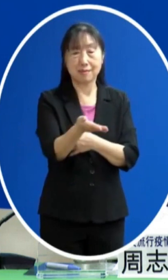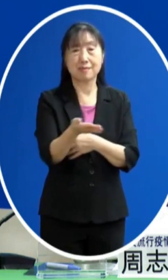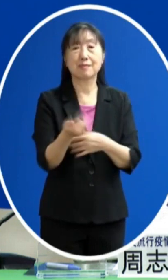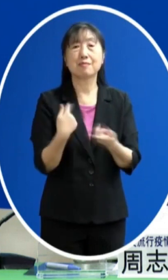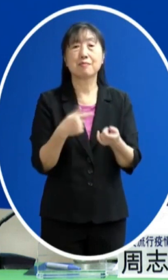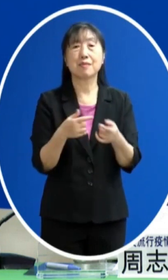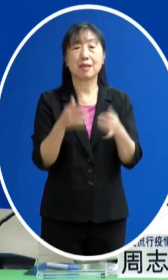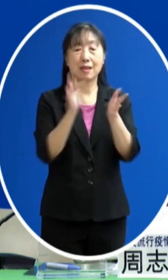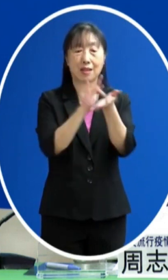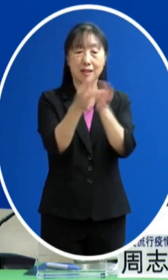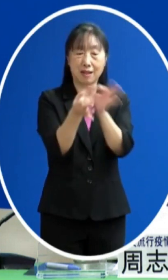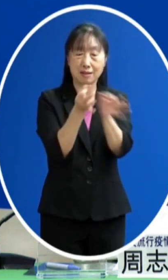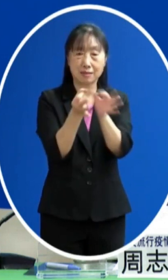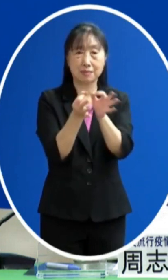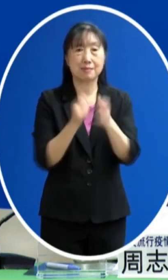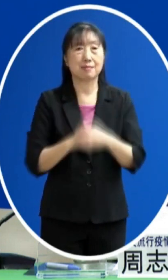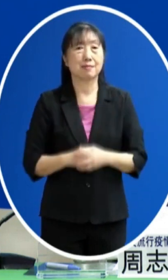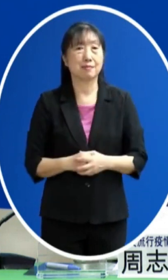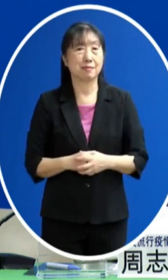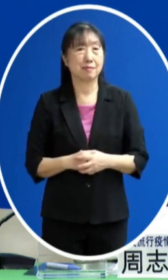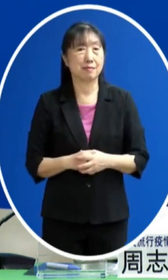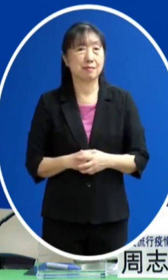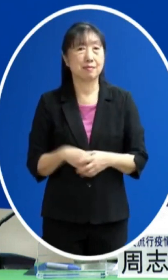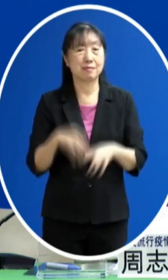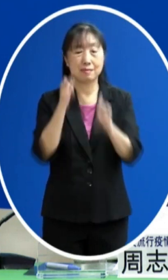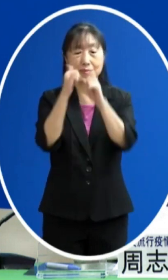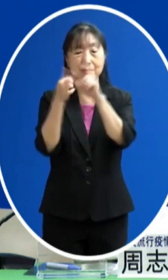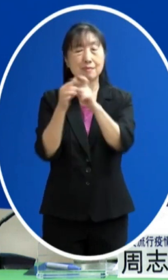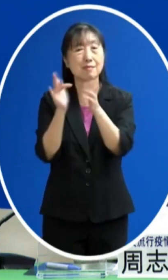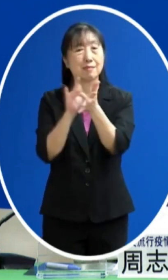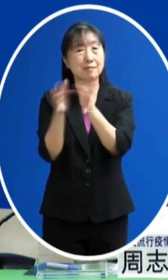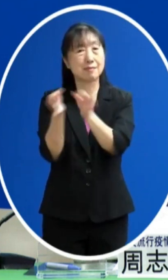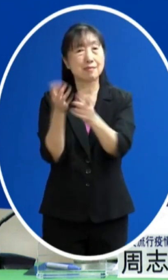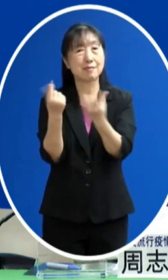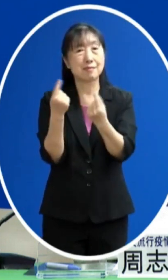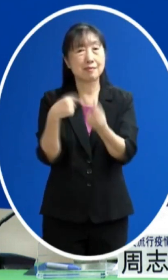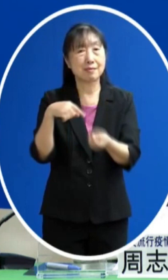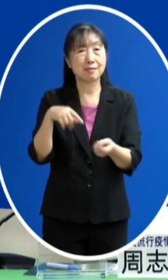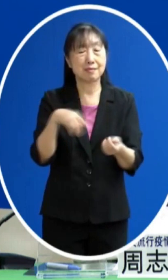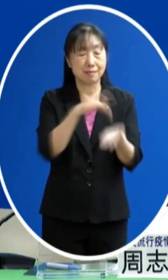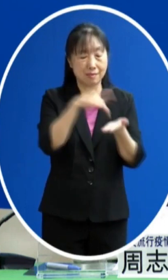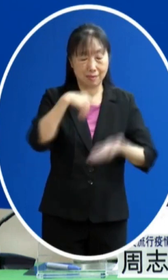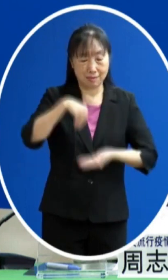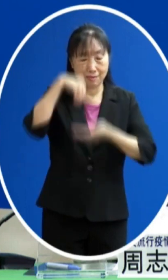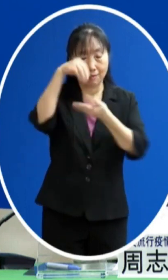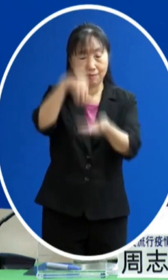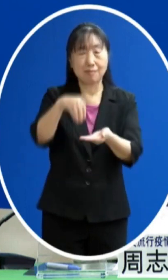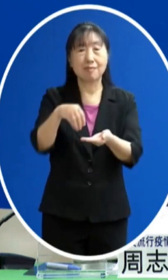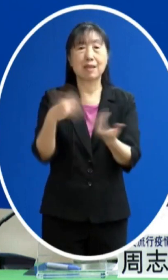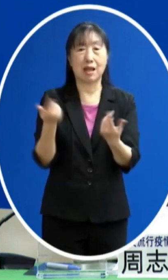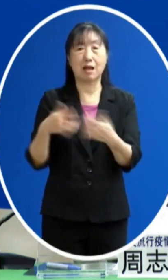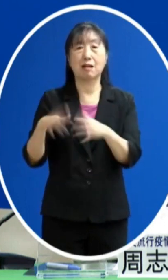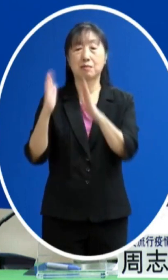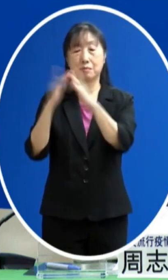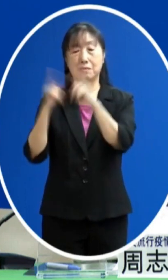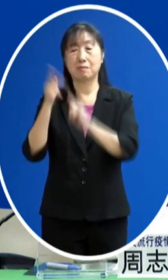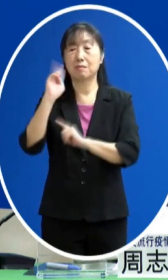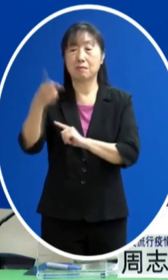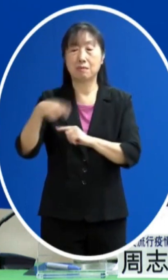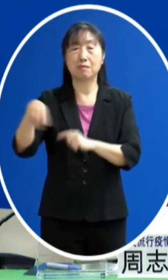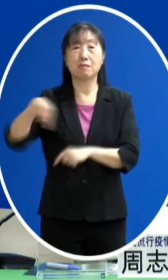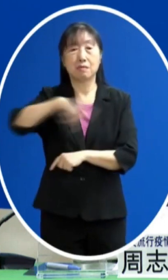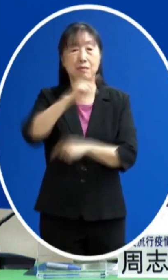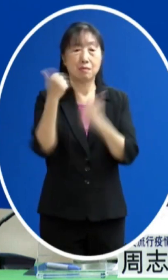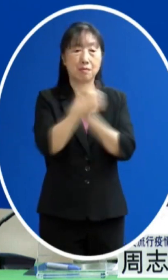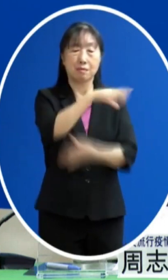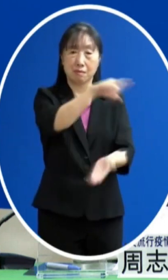过，我们的核心药局或者是社区药局去到宅送药，或者是有家人出去帮他带领，所以我